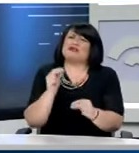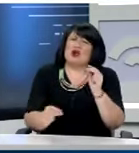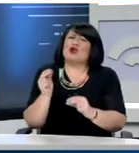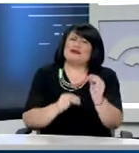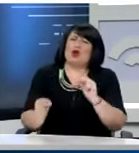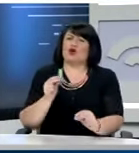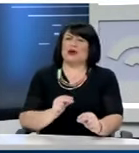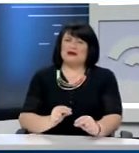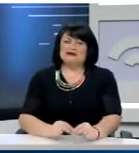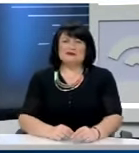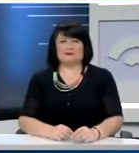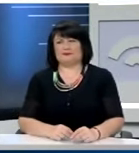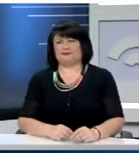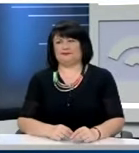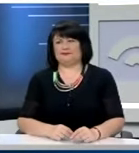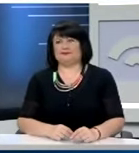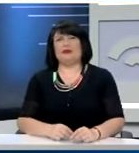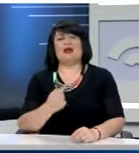Κάθε φορά που δίναμε